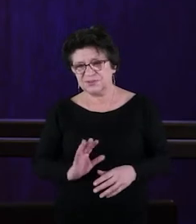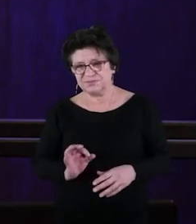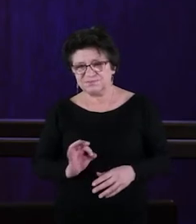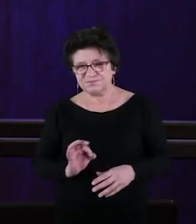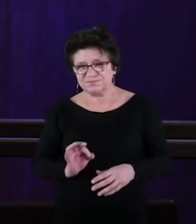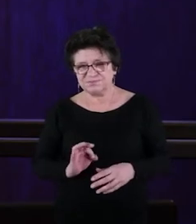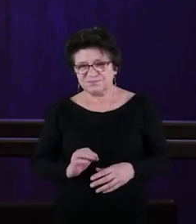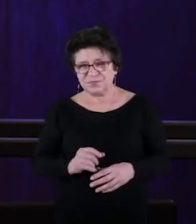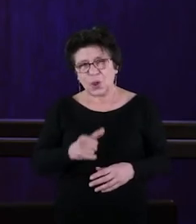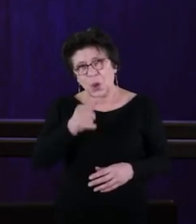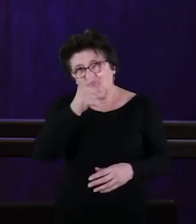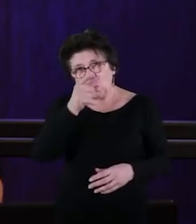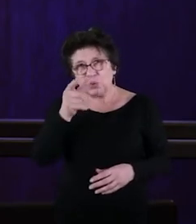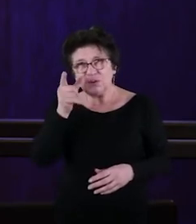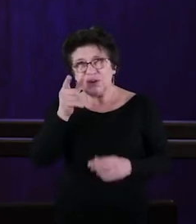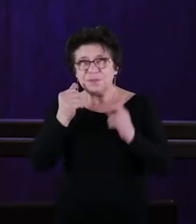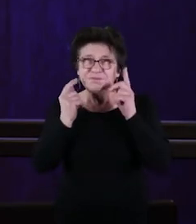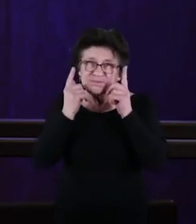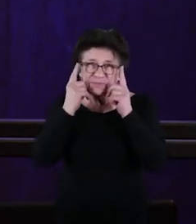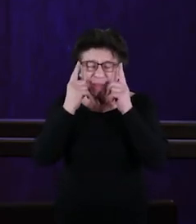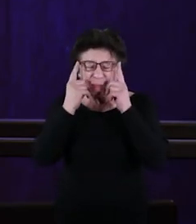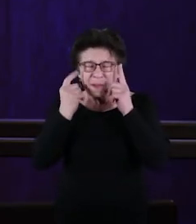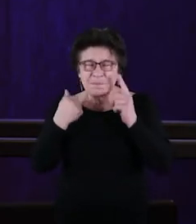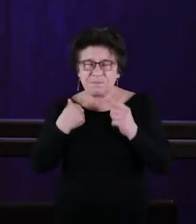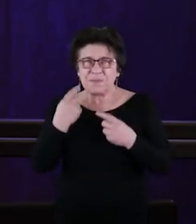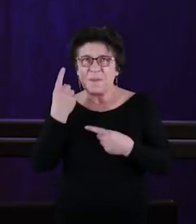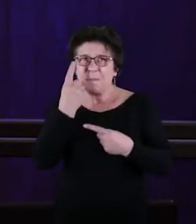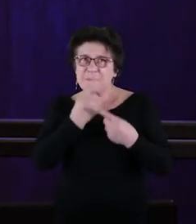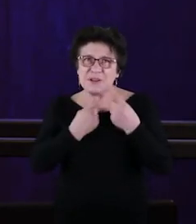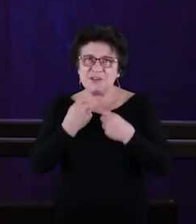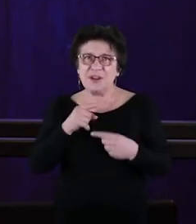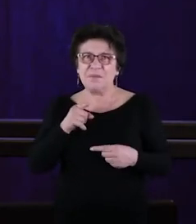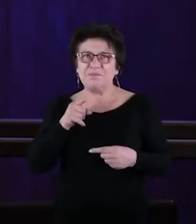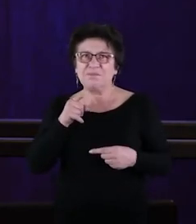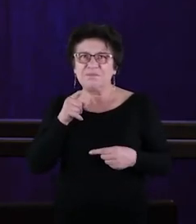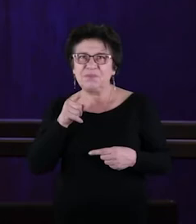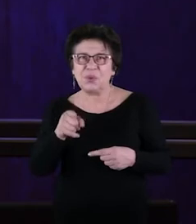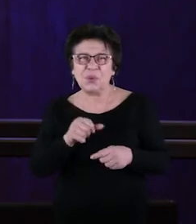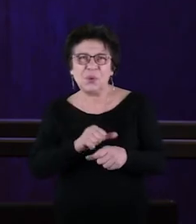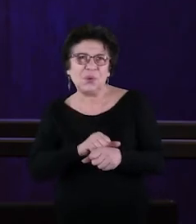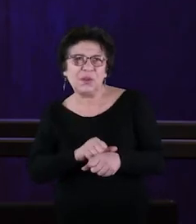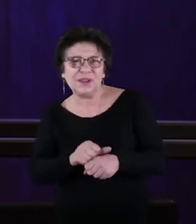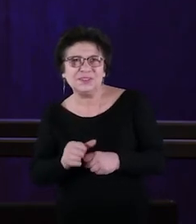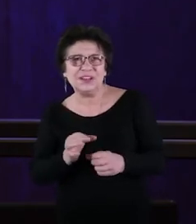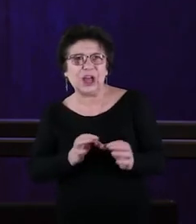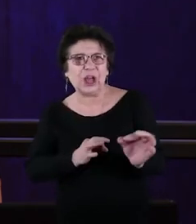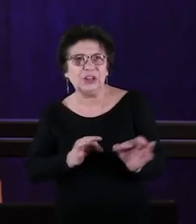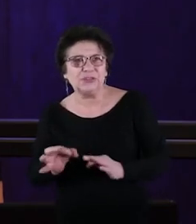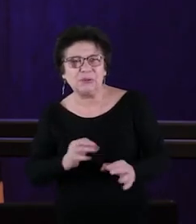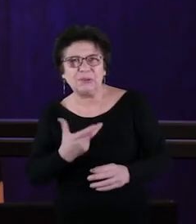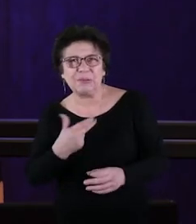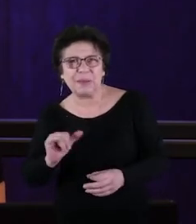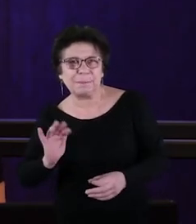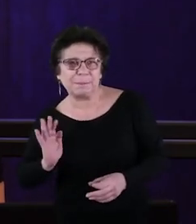ludzie się dzielą na tych którzy uważają że że gdzieś te historie spiskowe i różne